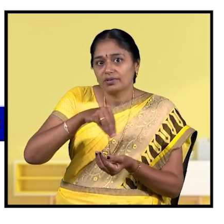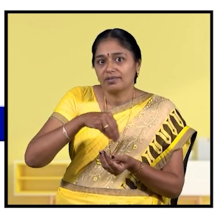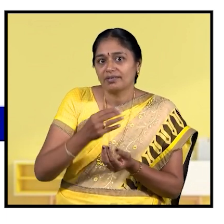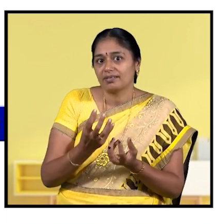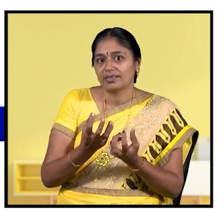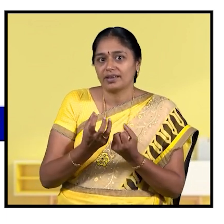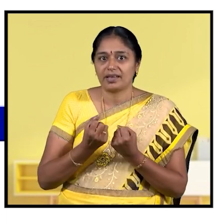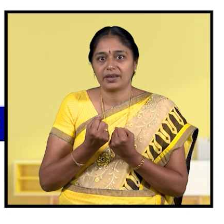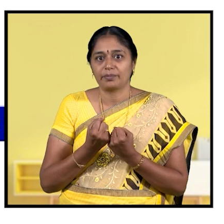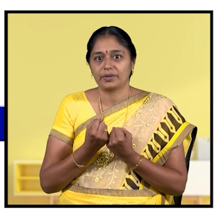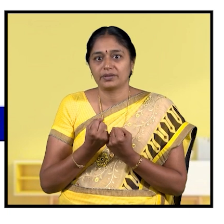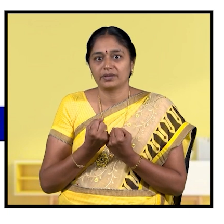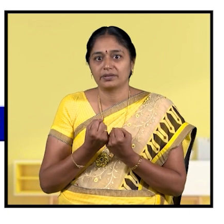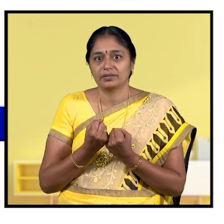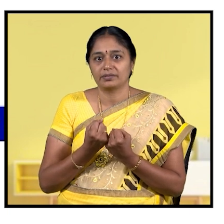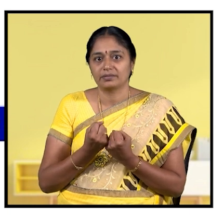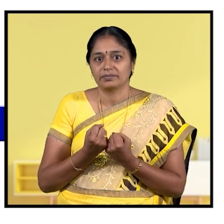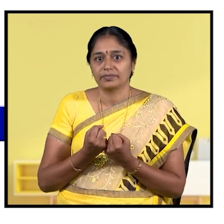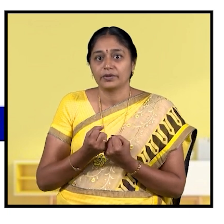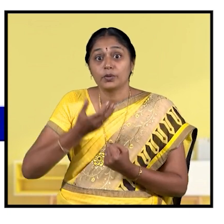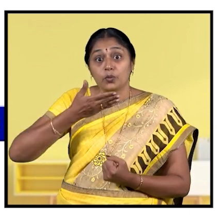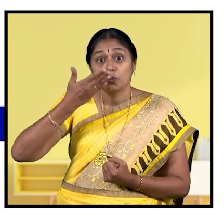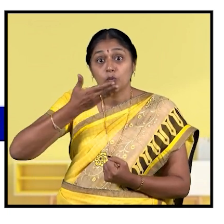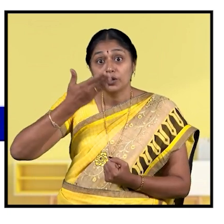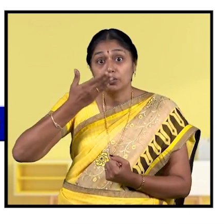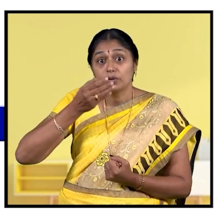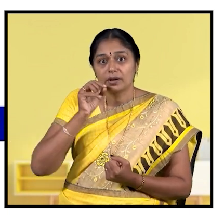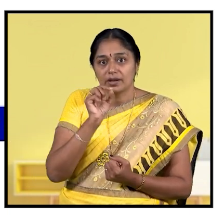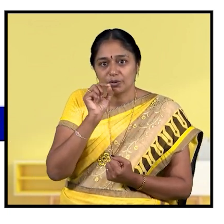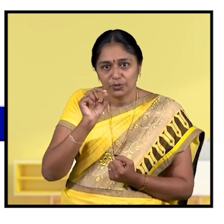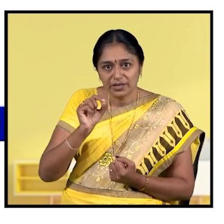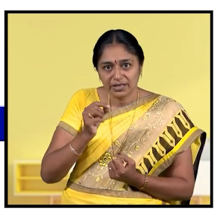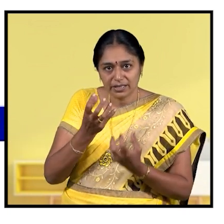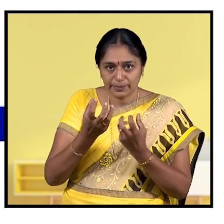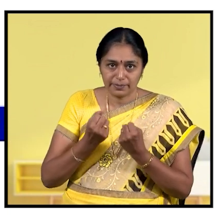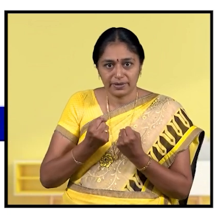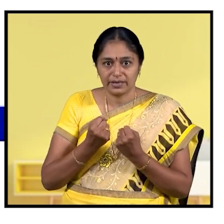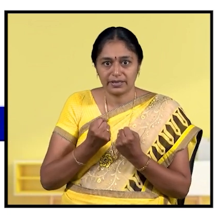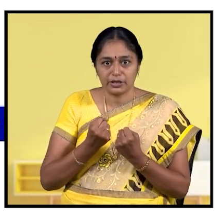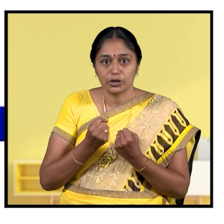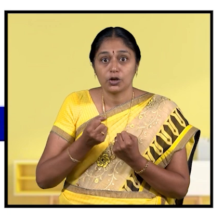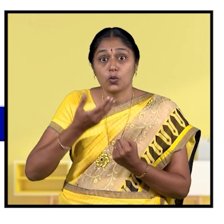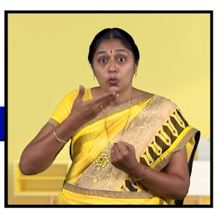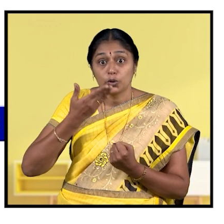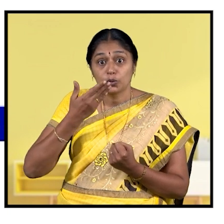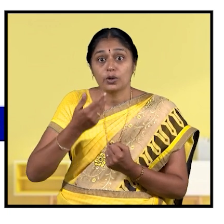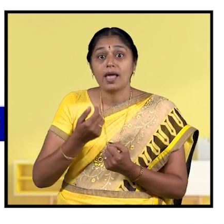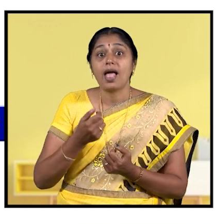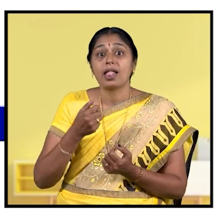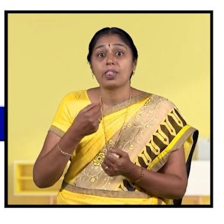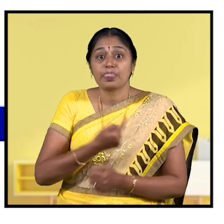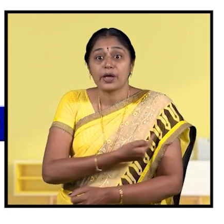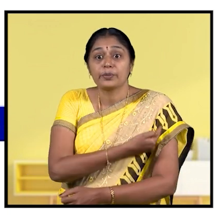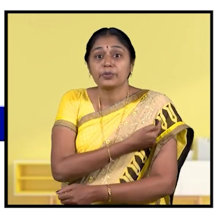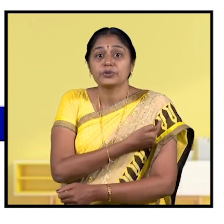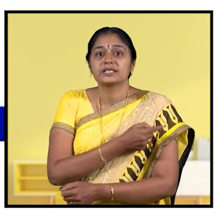அந்த உயிருள்ள உயிரிலிருந்து அப்படியே நம்ம வந்து பெற்றோனாக்கா அது உயிருள்ள தடுப்பூசி மருந்துகள்னு சொல்கிறோம். இன்னொன்று அந்த உயிருள்ள அந்த நுண்ணுயிர்கள் வந்து செத்துறதுன்னு வச்சுங்க,